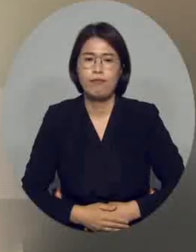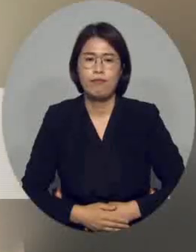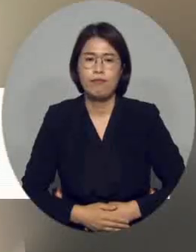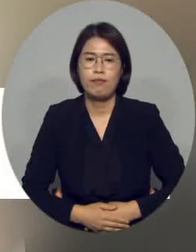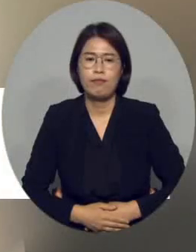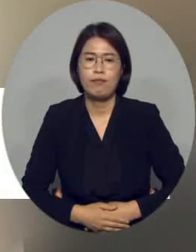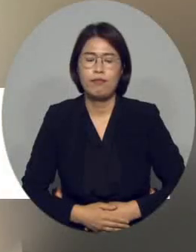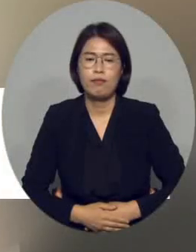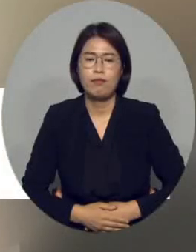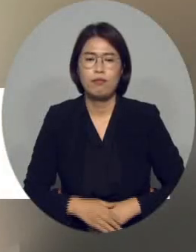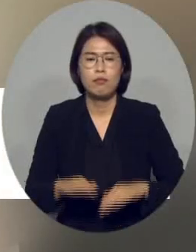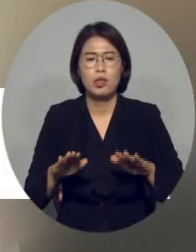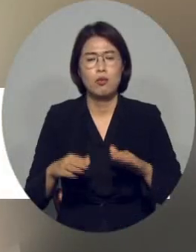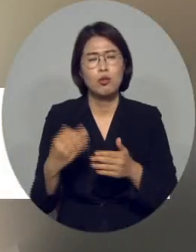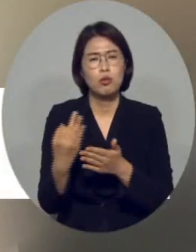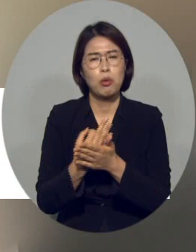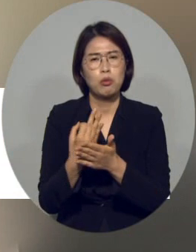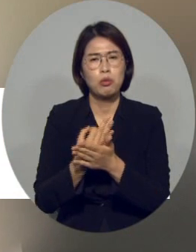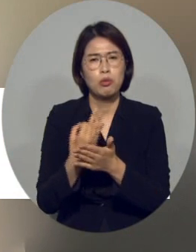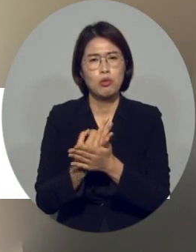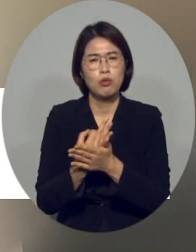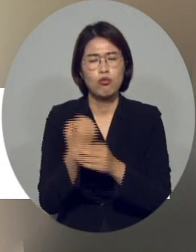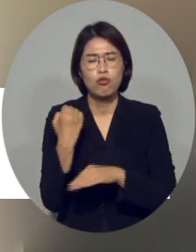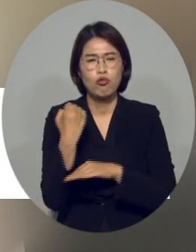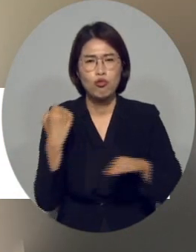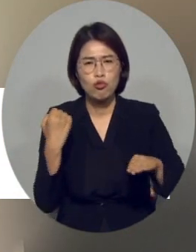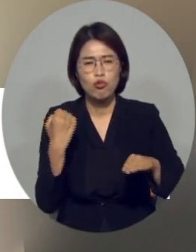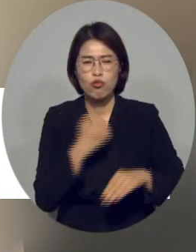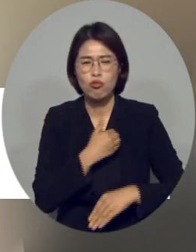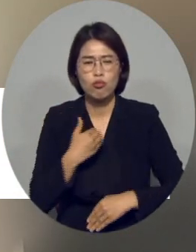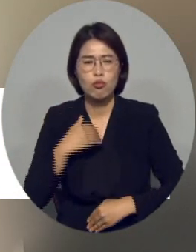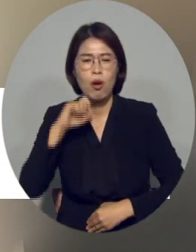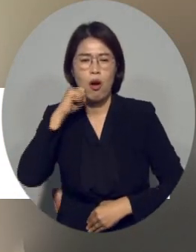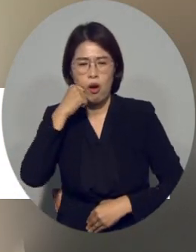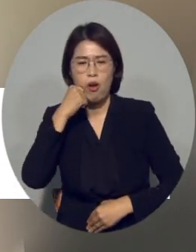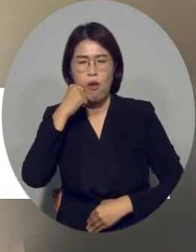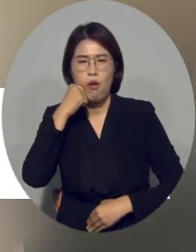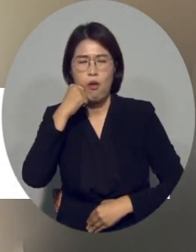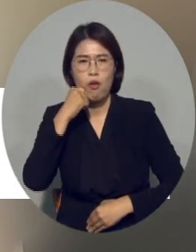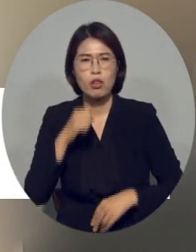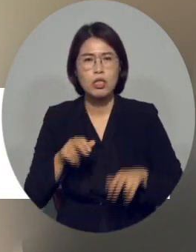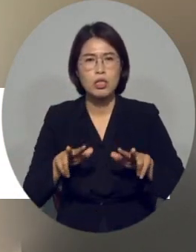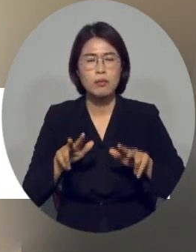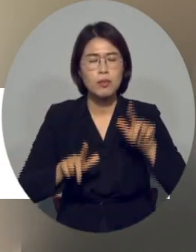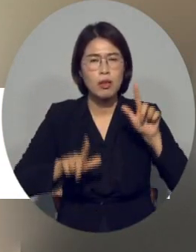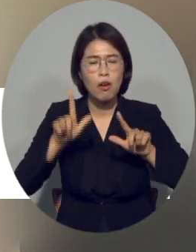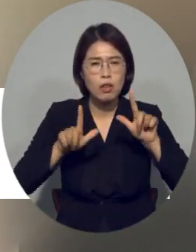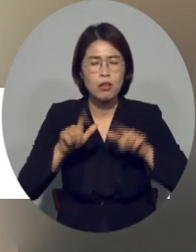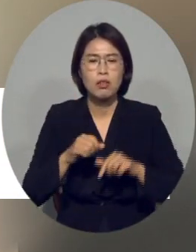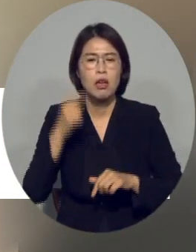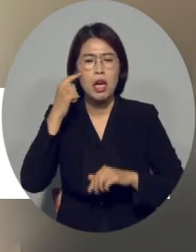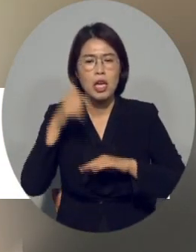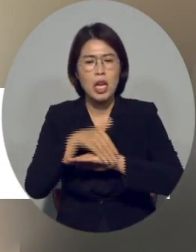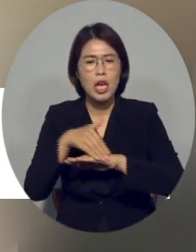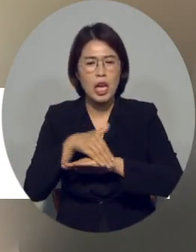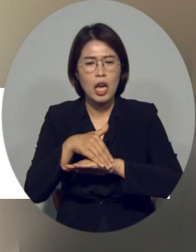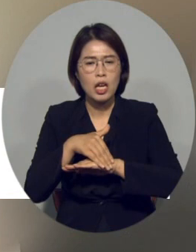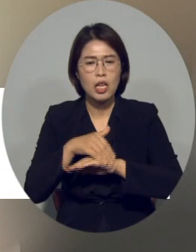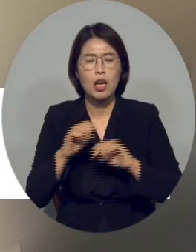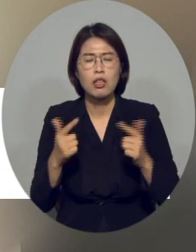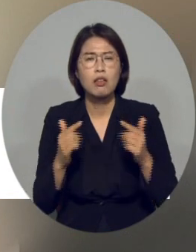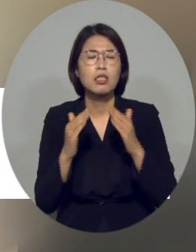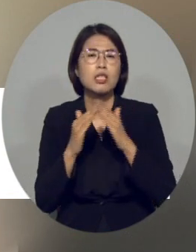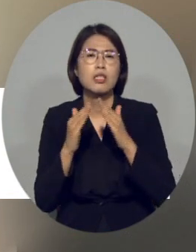정도의 사실 소득 수준도 안 되는 것 같고 그런 상황에서는 일단 뭐 계획뿐만 아니라 사실 집을